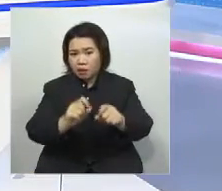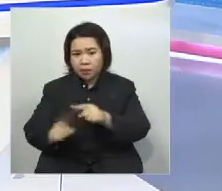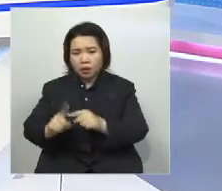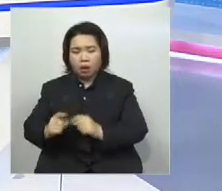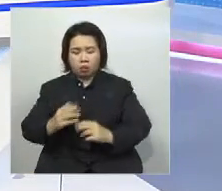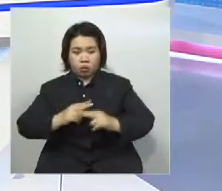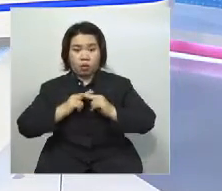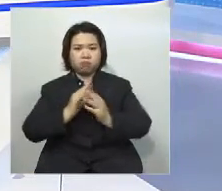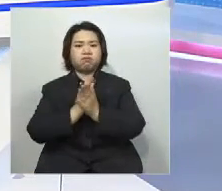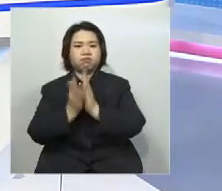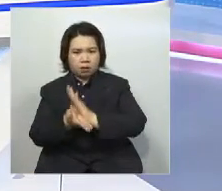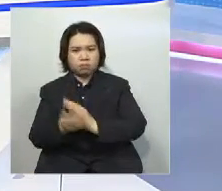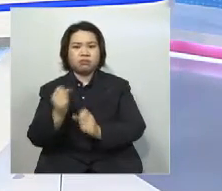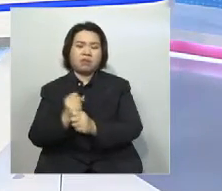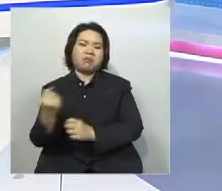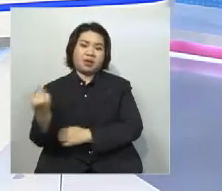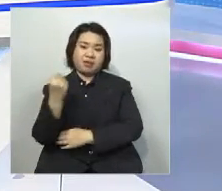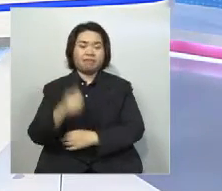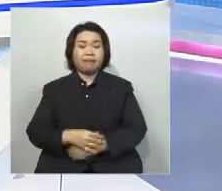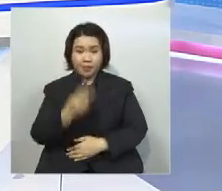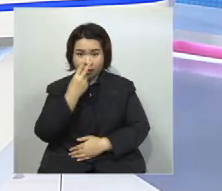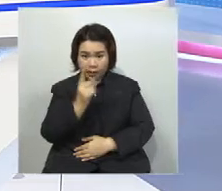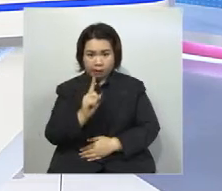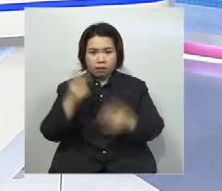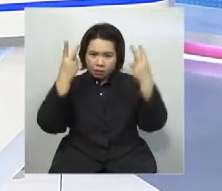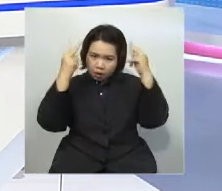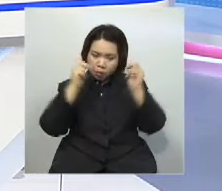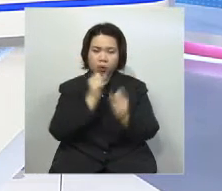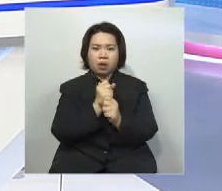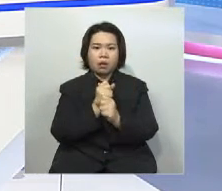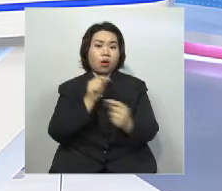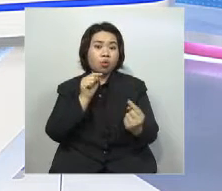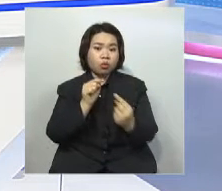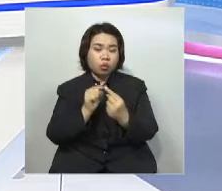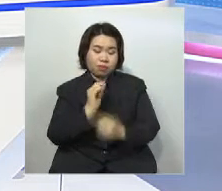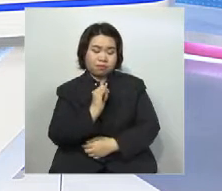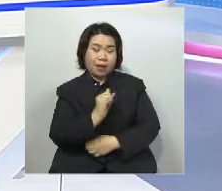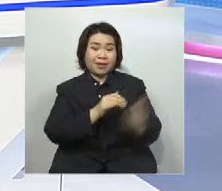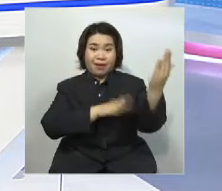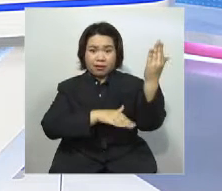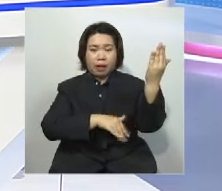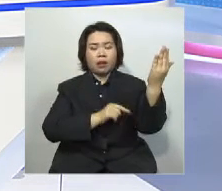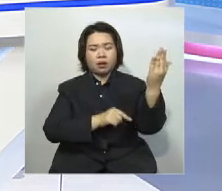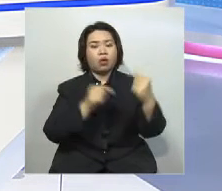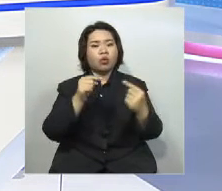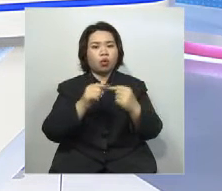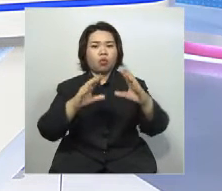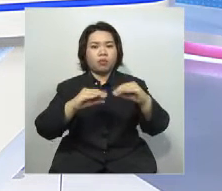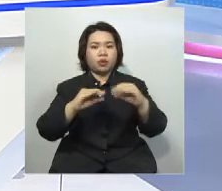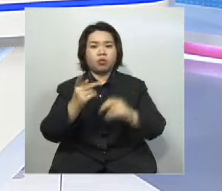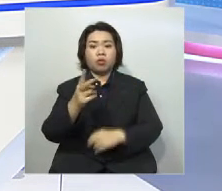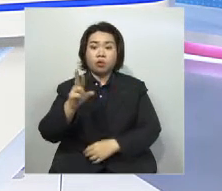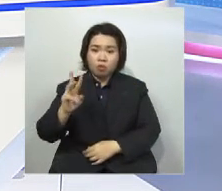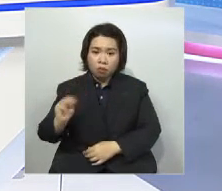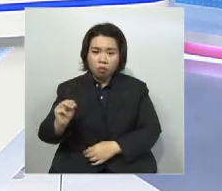วกันอย่างเต็มที่แล้วก็เข้มข้นถ้าสังเกตการลงพื้นที่ของนายกรัฐมนตรีโดยเฉพาะเวลาลงไปในพื้นที่ภาคใต ้ ช่วงของการประชุมคณะ